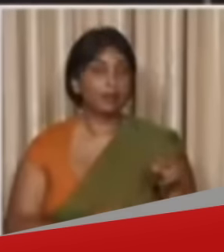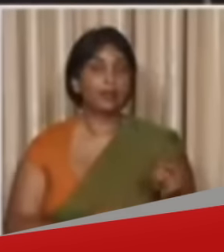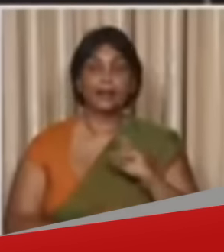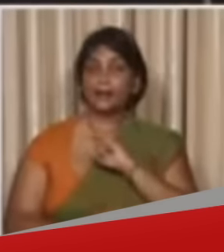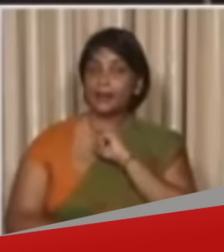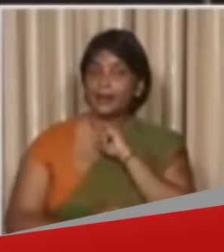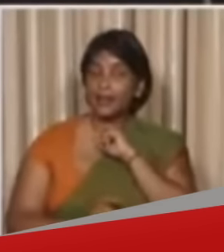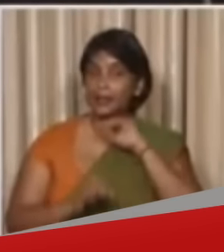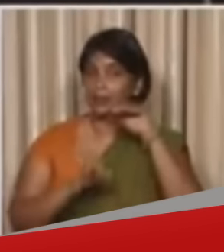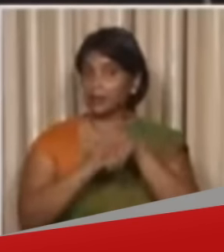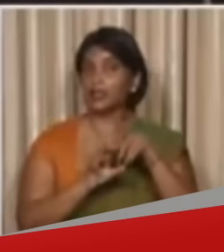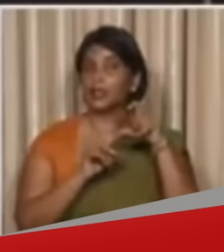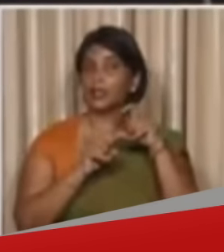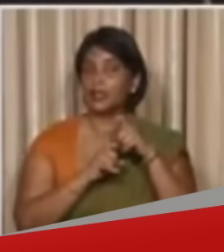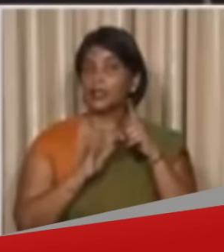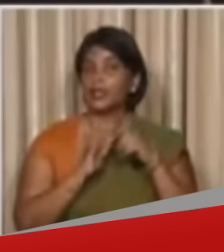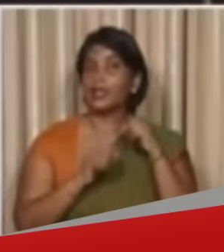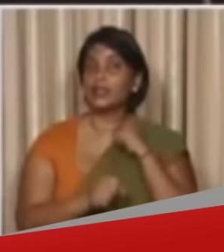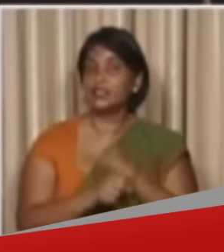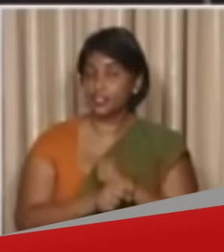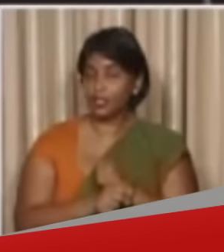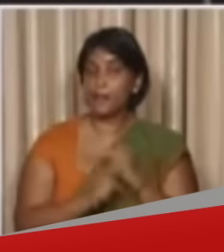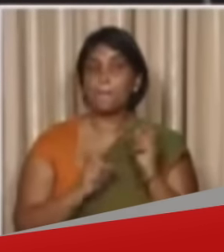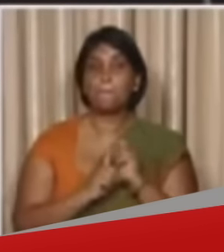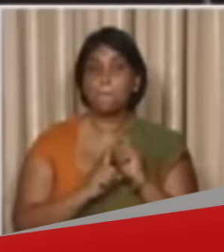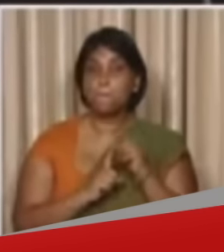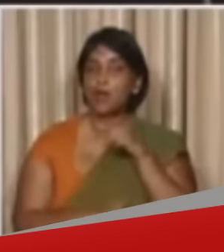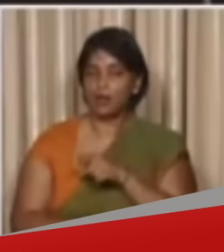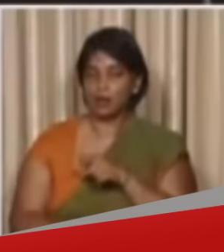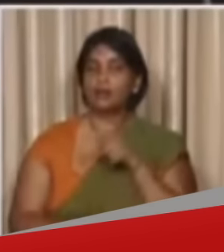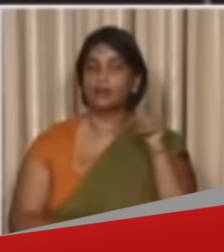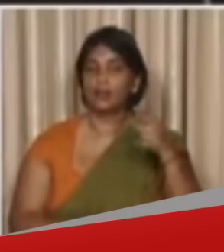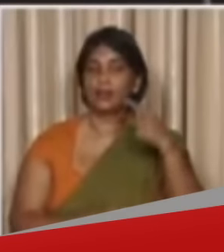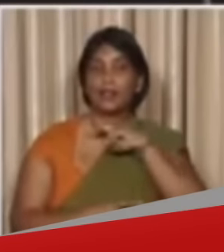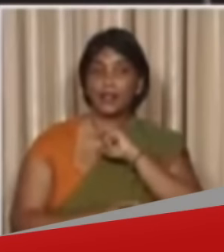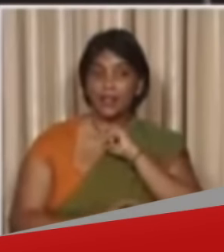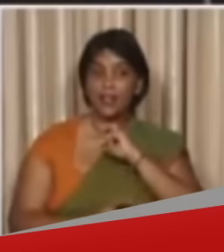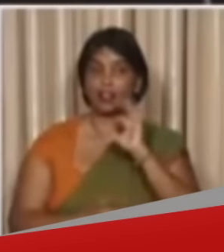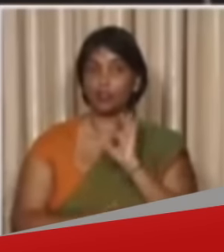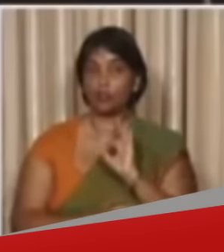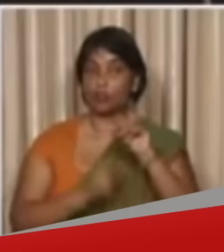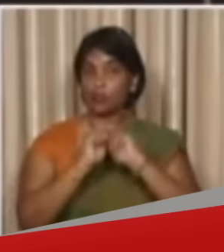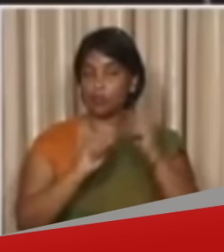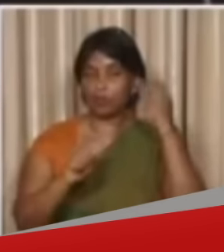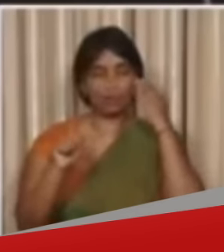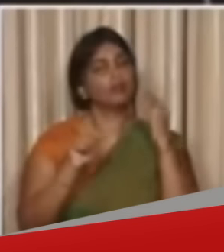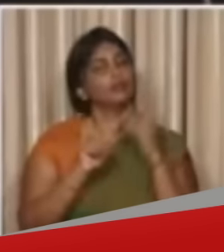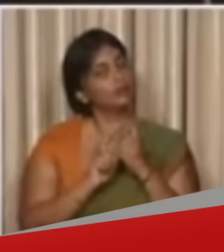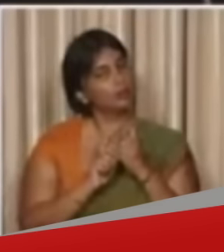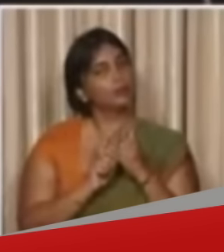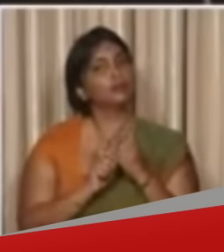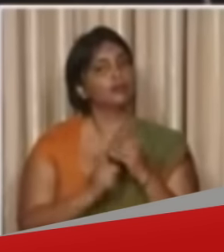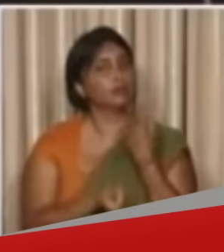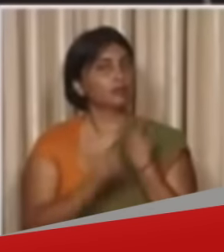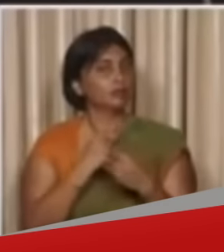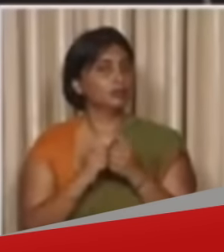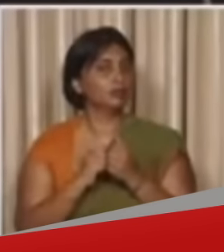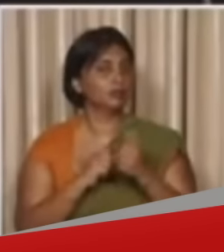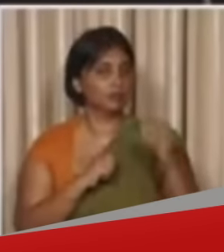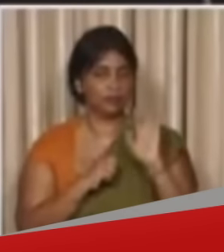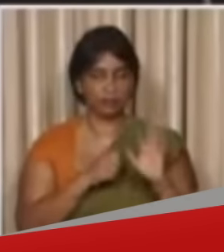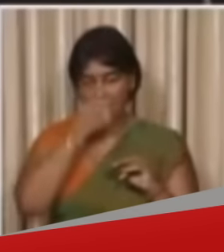කෑගල්ලේ DIG වරයා ඉදිරිපත් කරපු පාලිත සිරිවර්ධන තමයි මේ කෑගල්ලේ බුදු පිළිම කැඩීම සම්බන්ධව පරීක්ෂණය